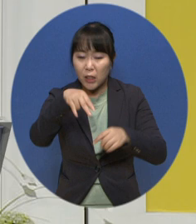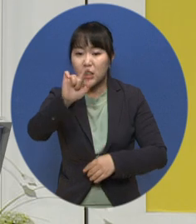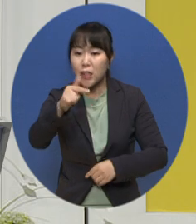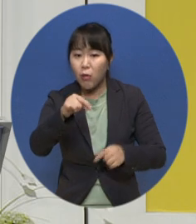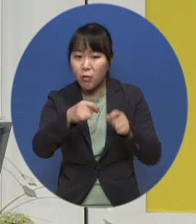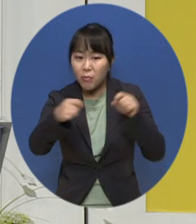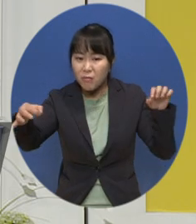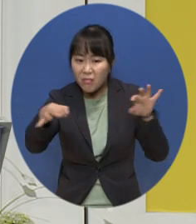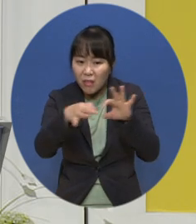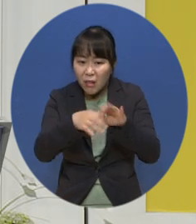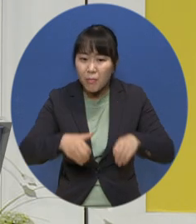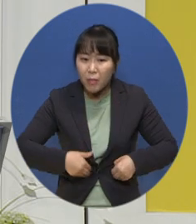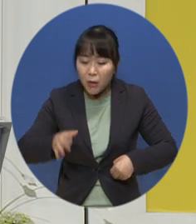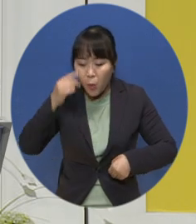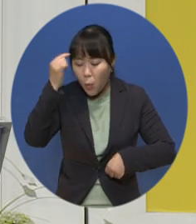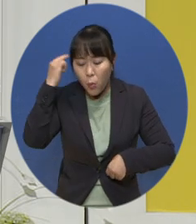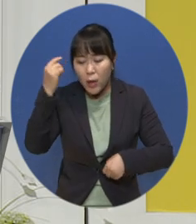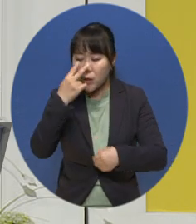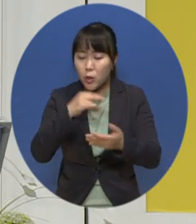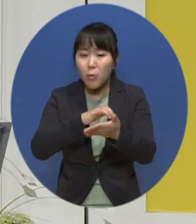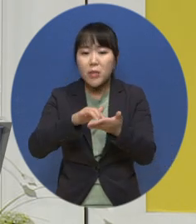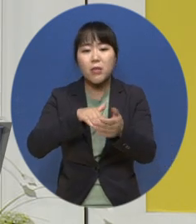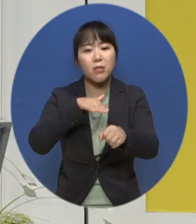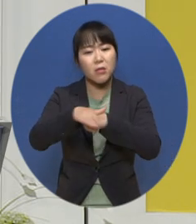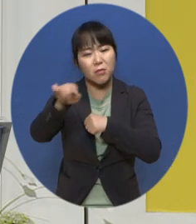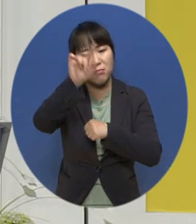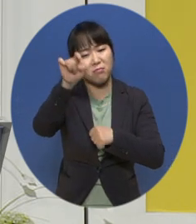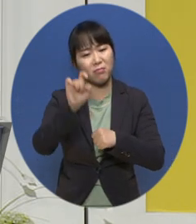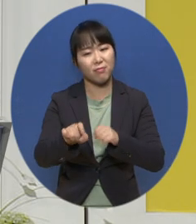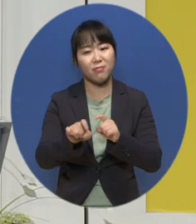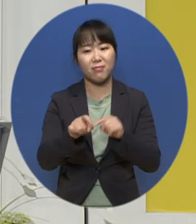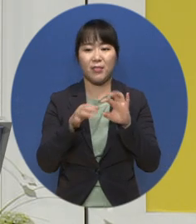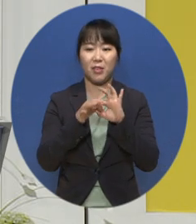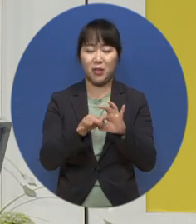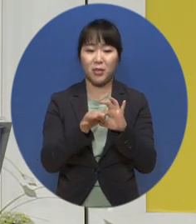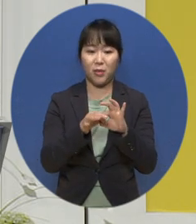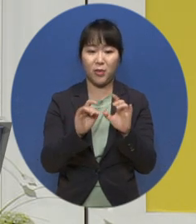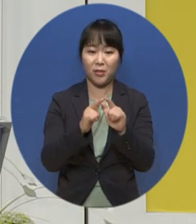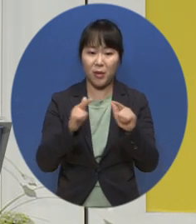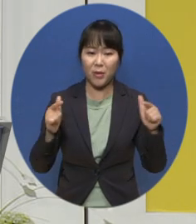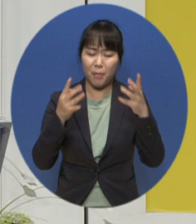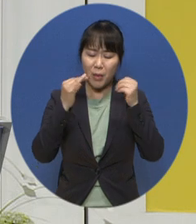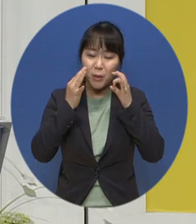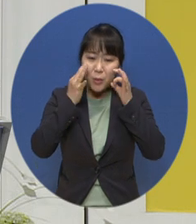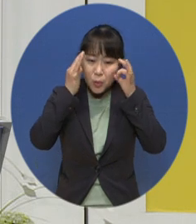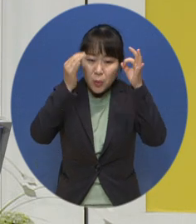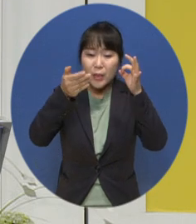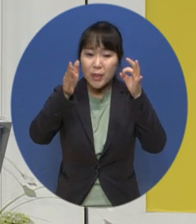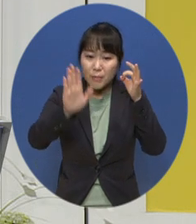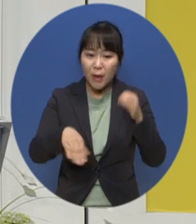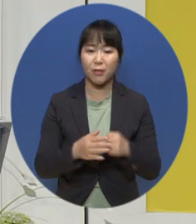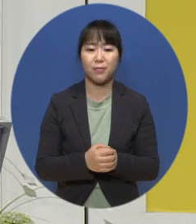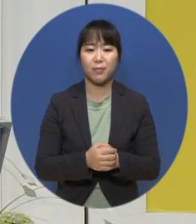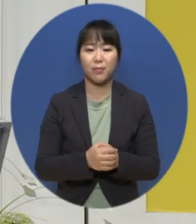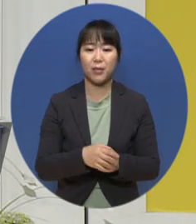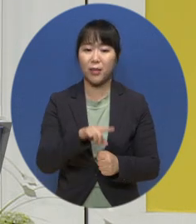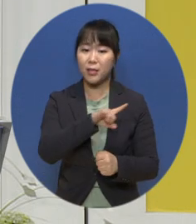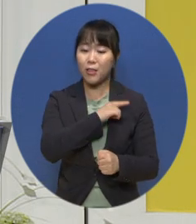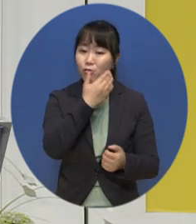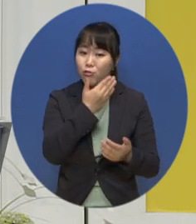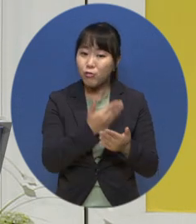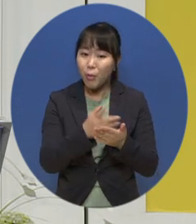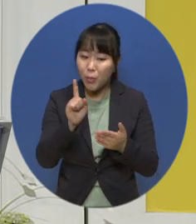연계가 돼야 되는데 왜 점자 형식이나 아 그래서 그 분야에 대해서 제가 많은 노력 됐지만 그 다음에 제일